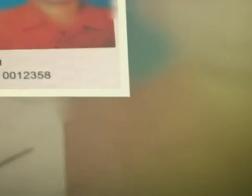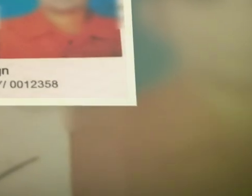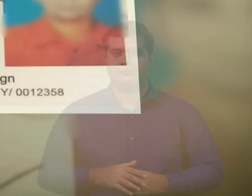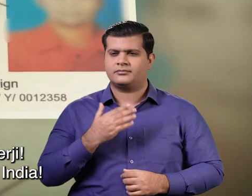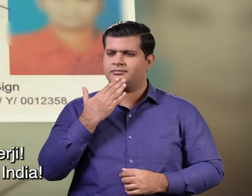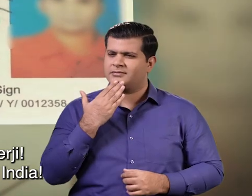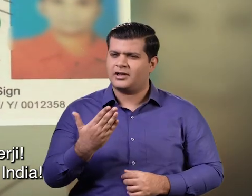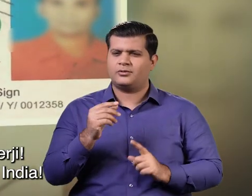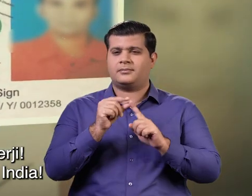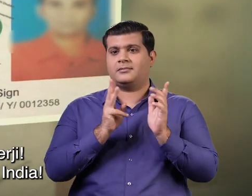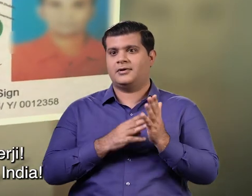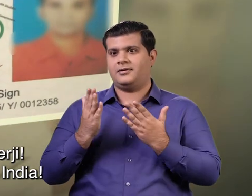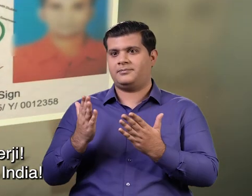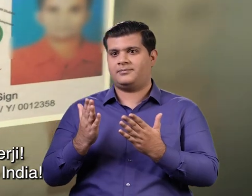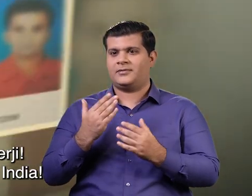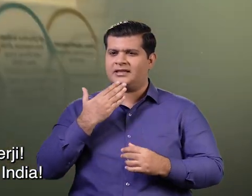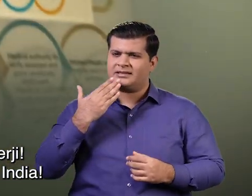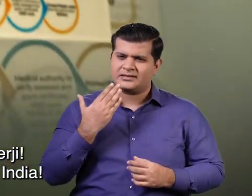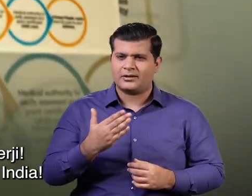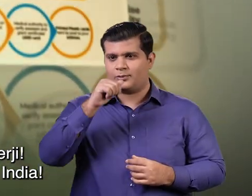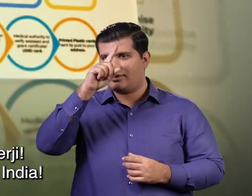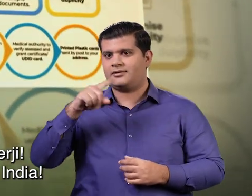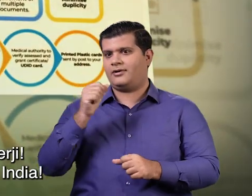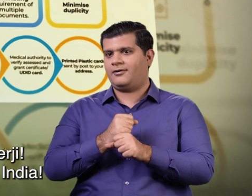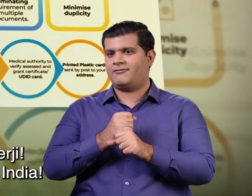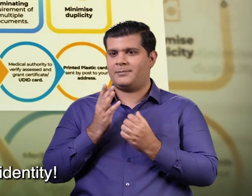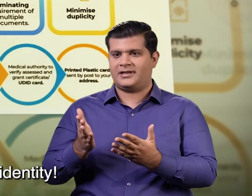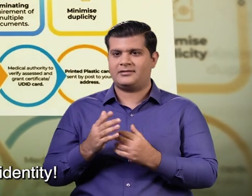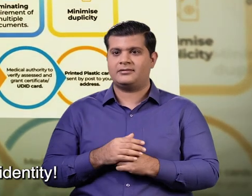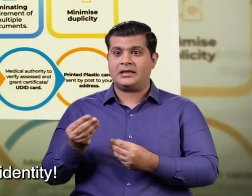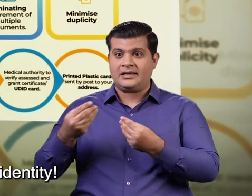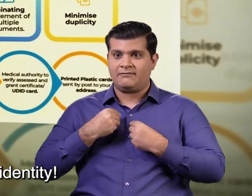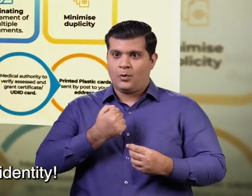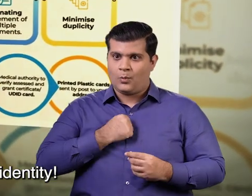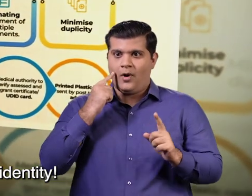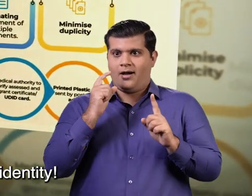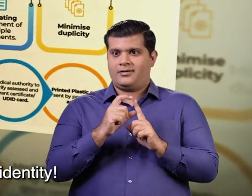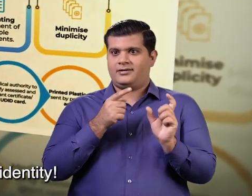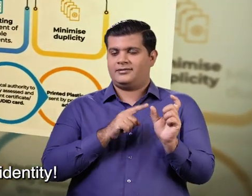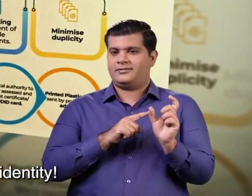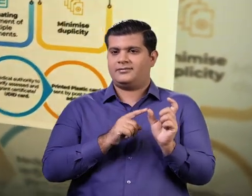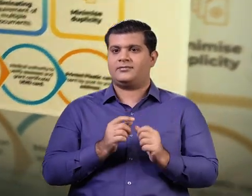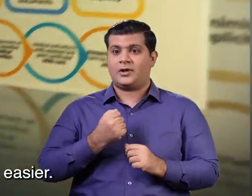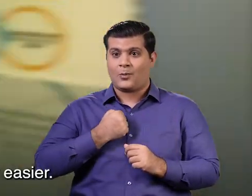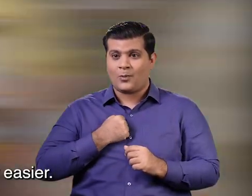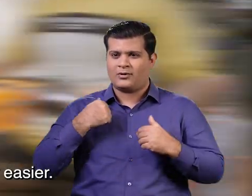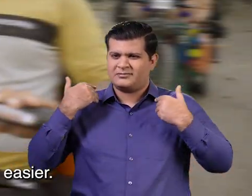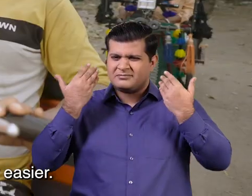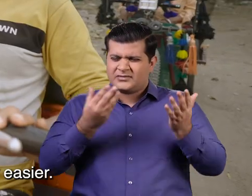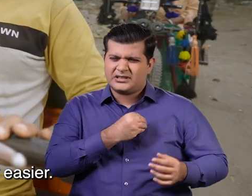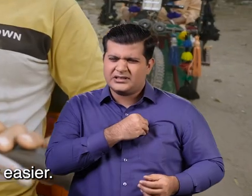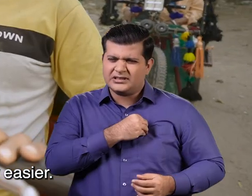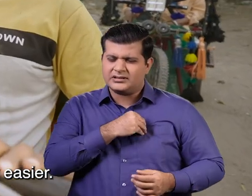है धन्यवाद प्रधानमंत्री जी धन्यवाद भारत सरकार मुझे मेरी पहचान देने के लिए मेरे